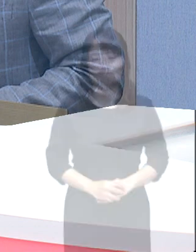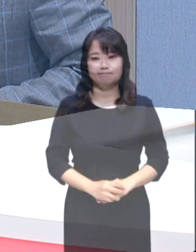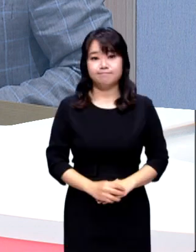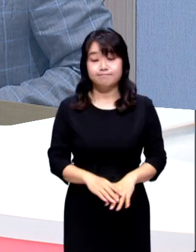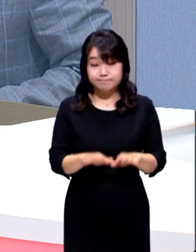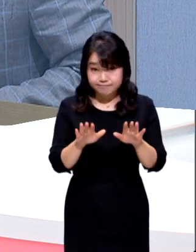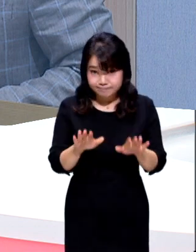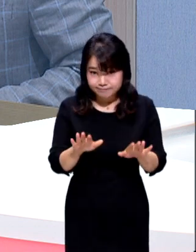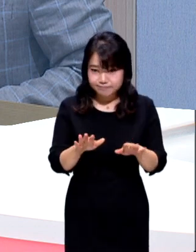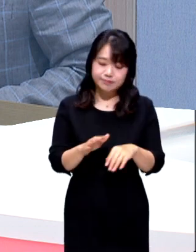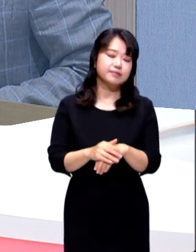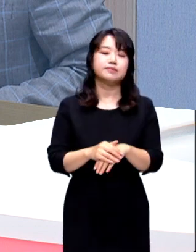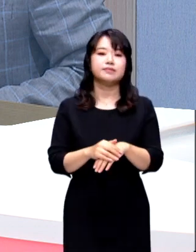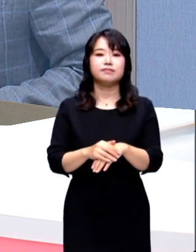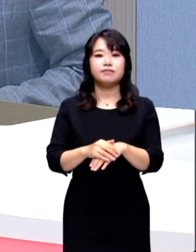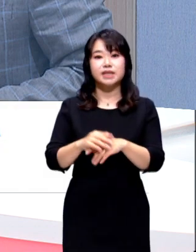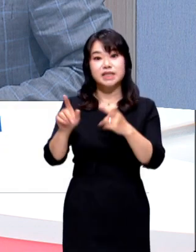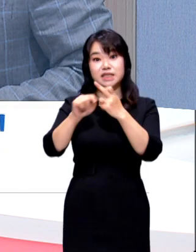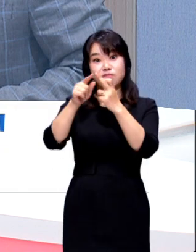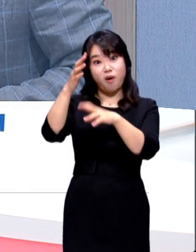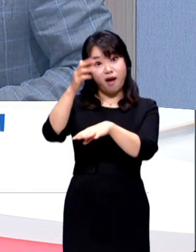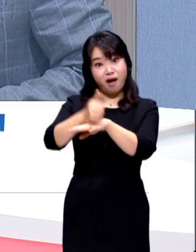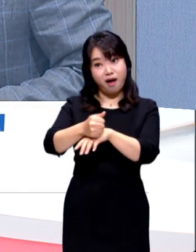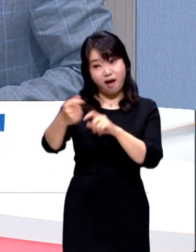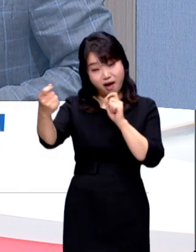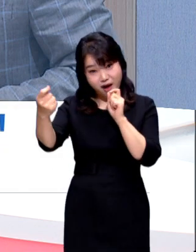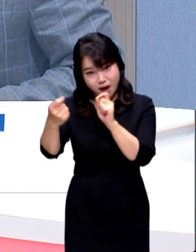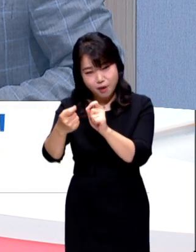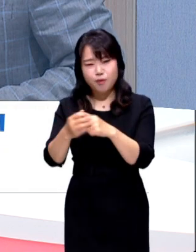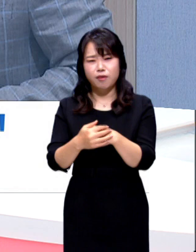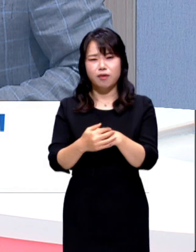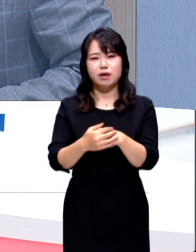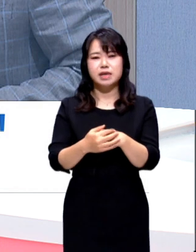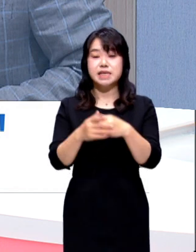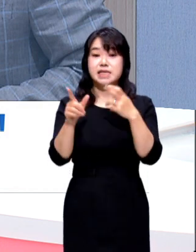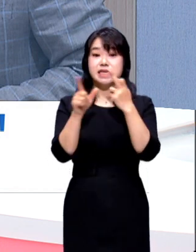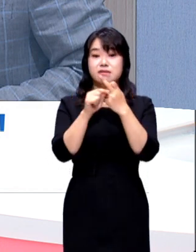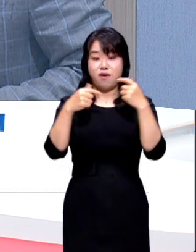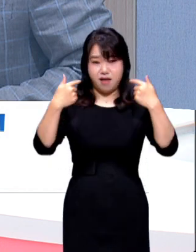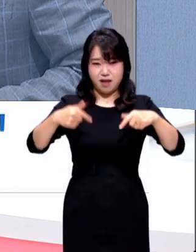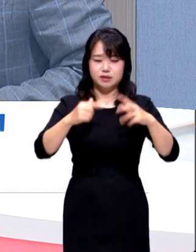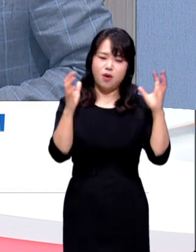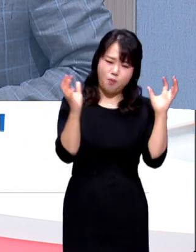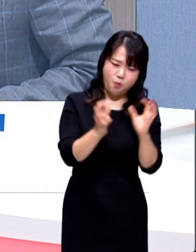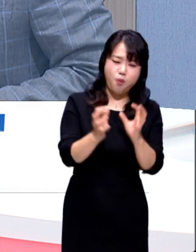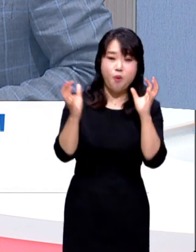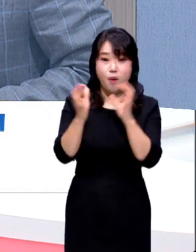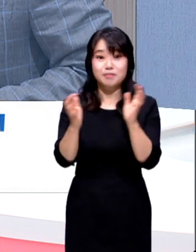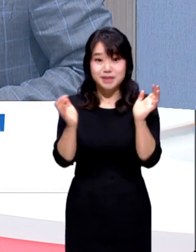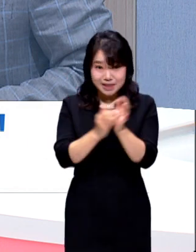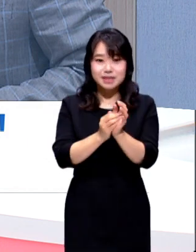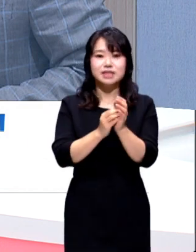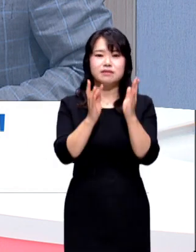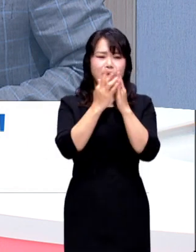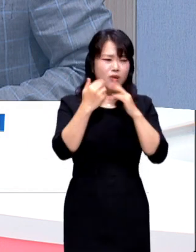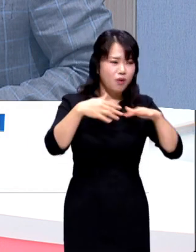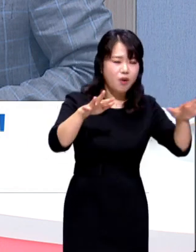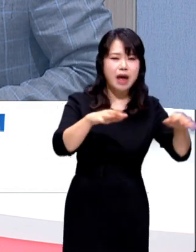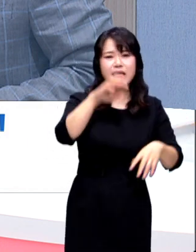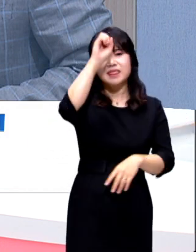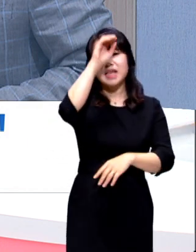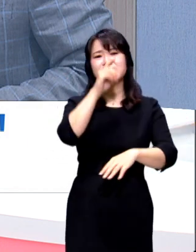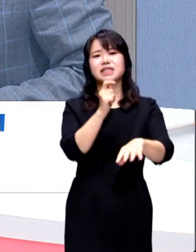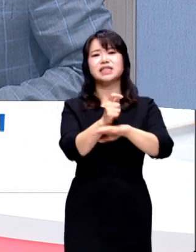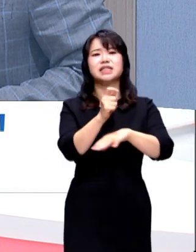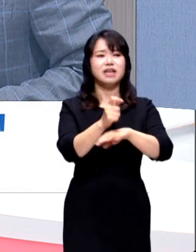네, 올해도 얼마 남지 않았습니다. 이 모임이 많아지는 연말 연시가 다가오고 있는 건데요. 택시 잡기 더 힘들어질 것으로 보이는데 이